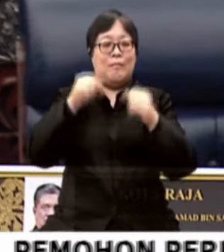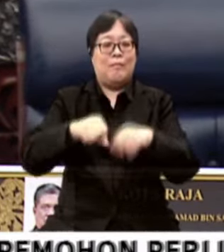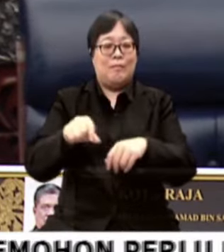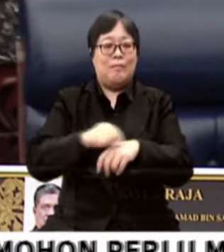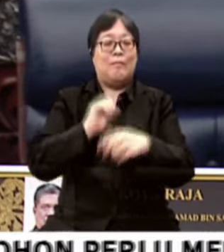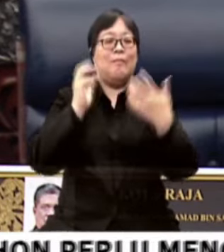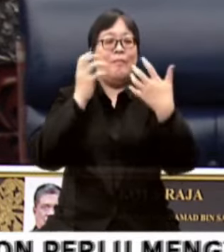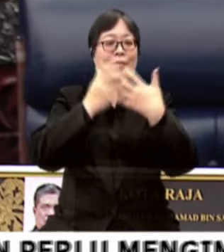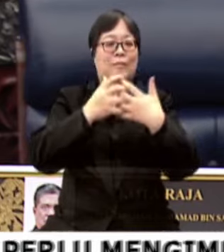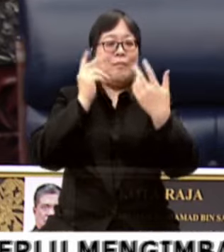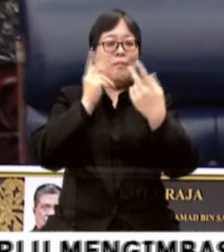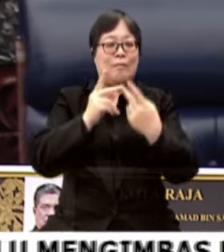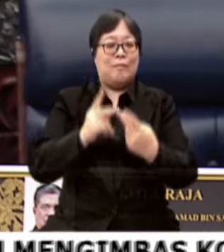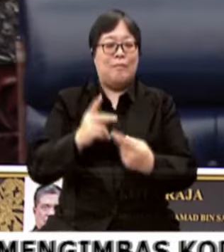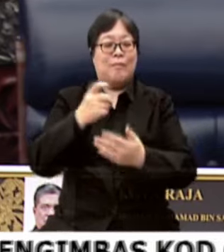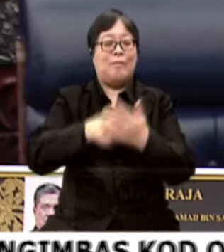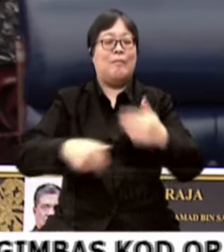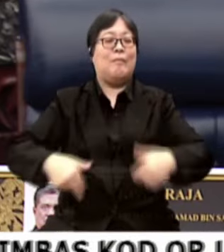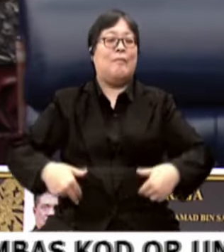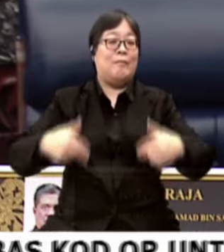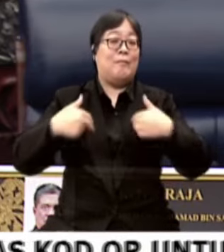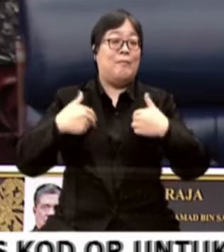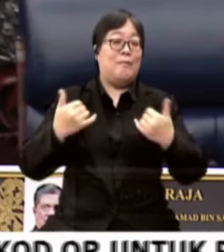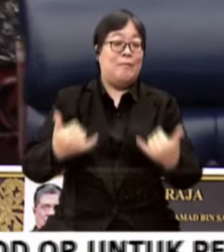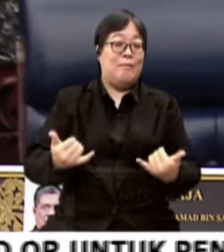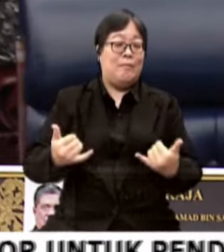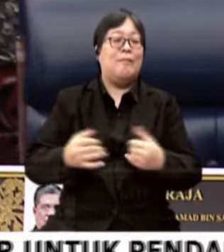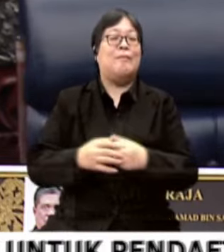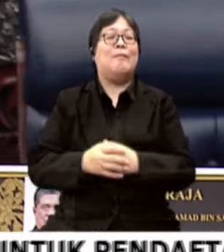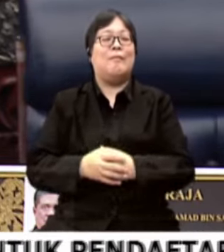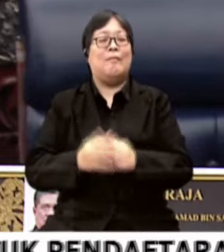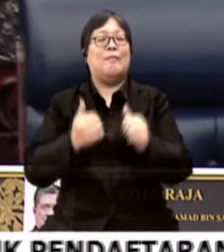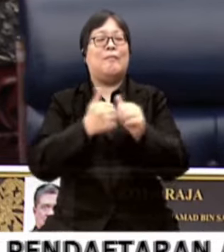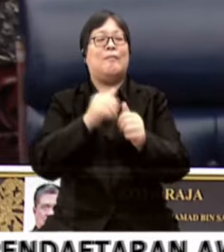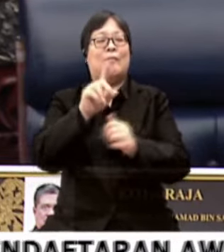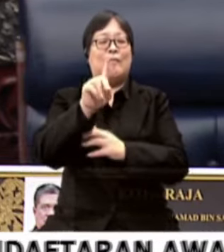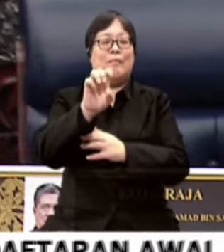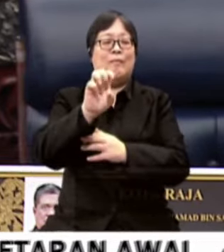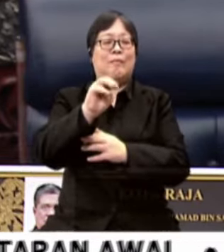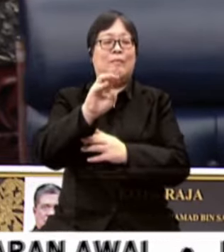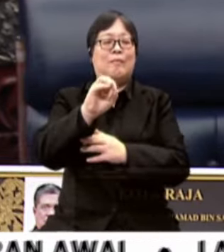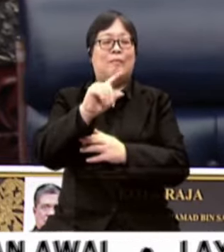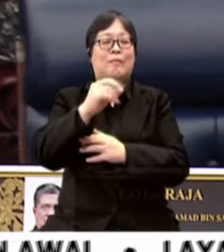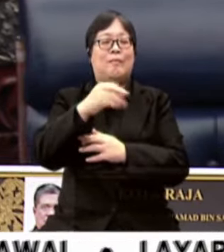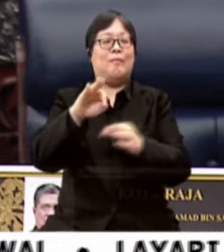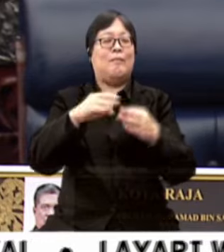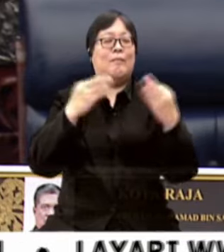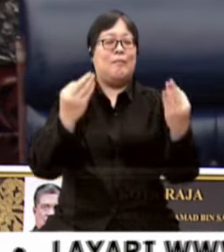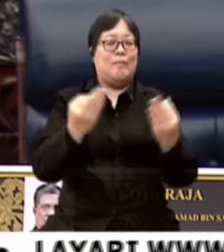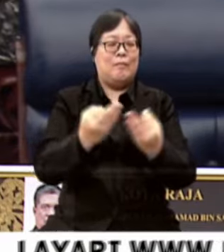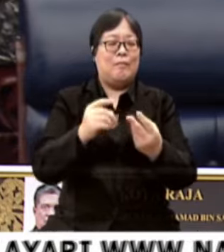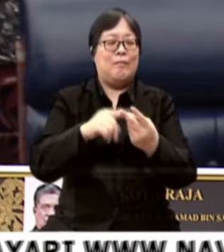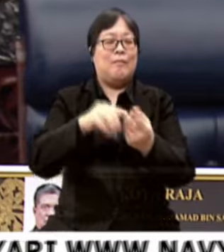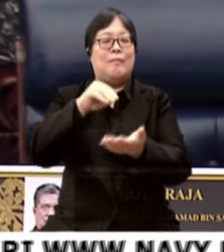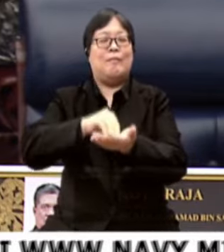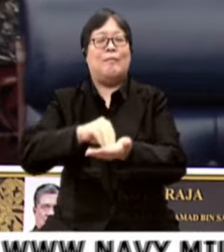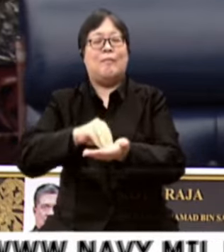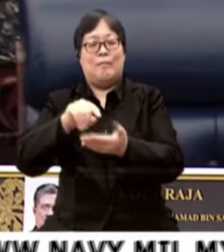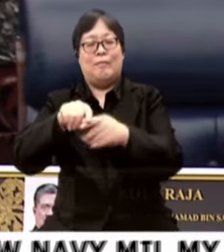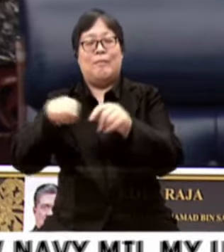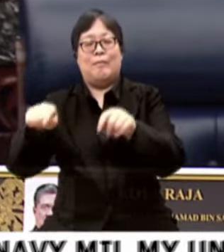dipadankan dengan coaster hidup semasa berdasarkan demografi ahli keluarga dan lokality dan